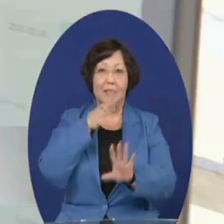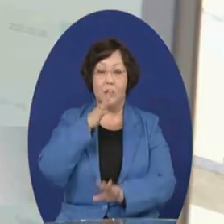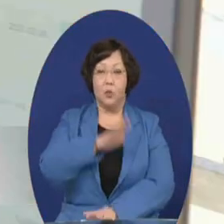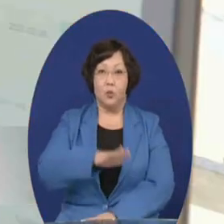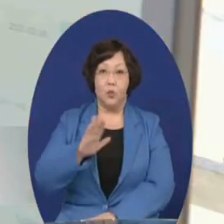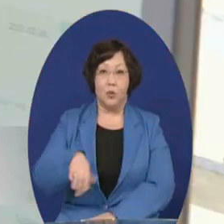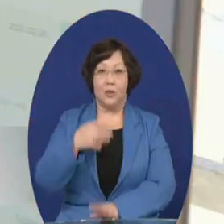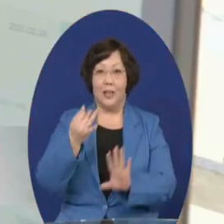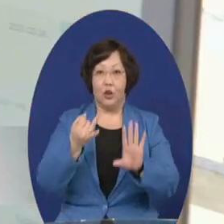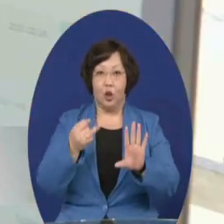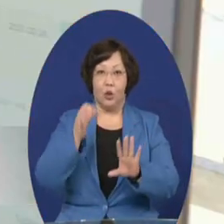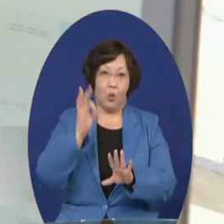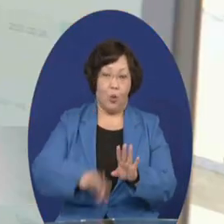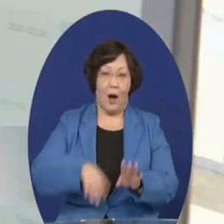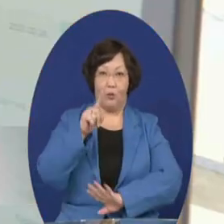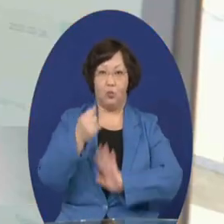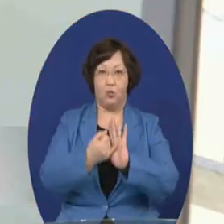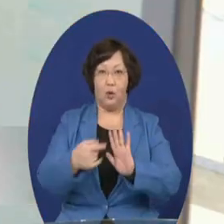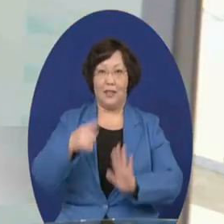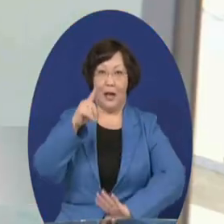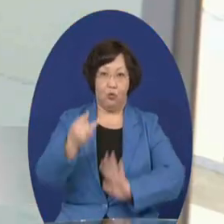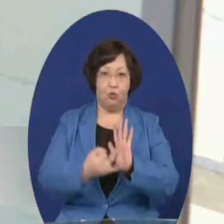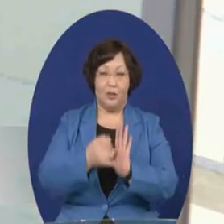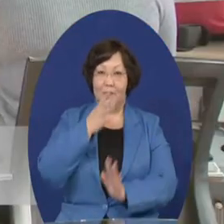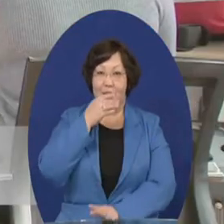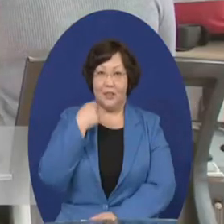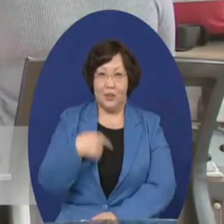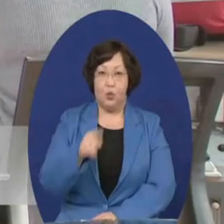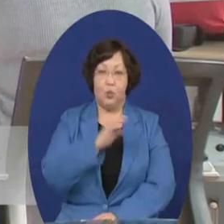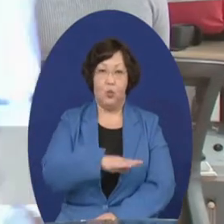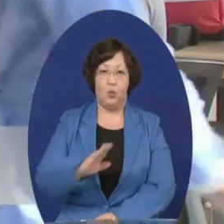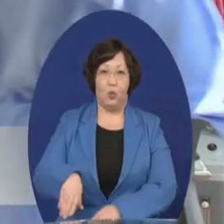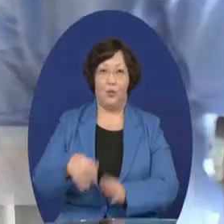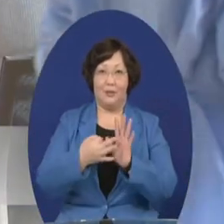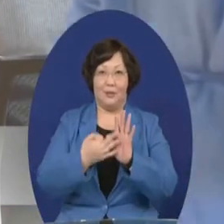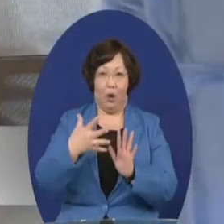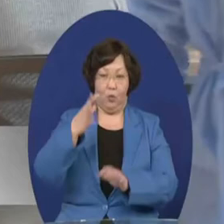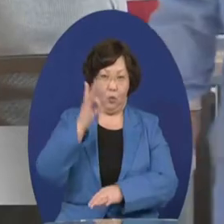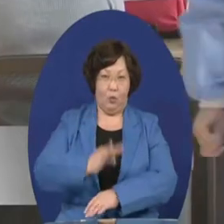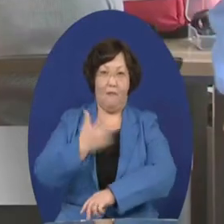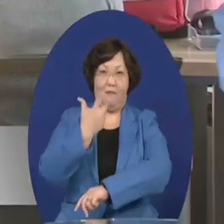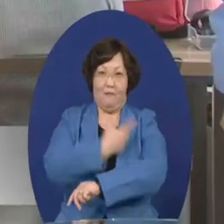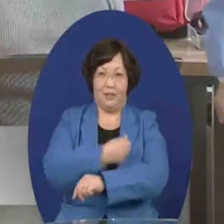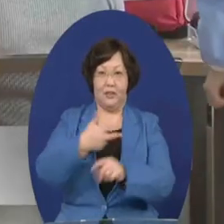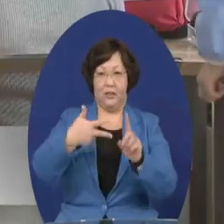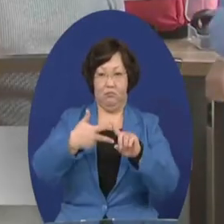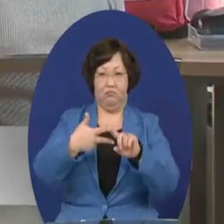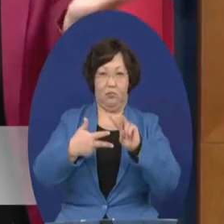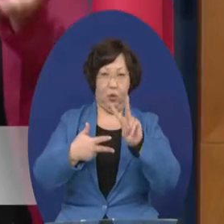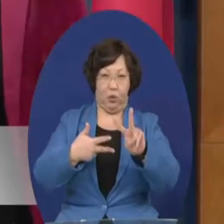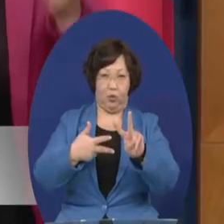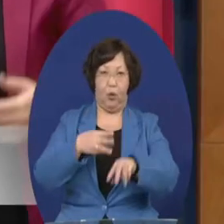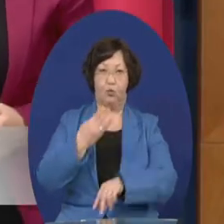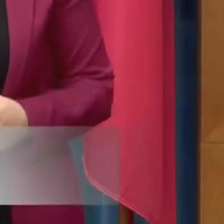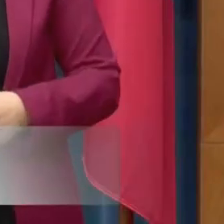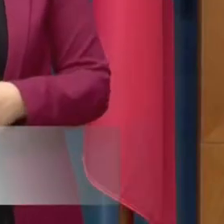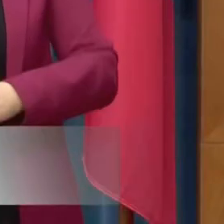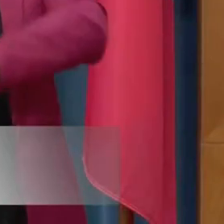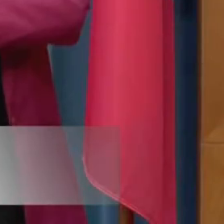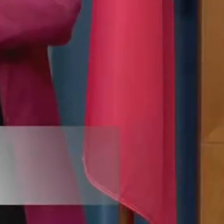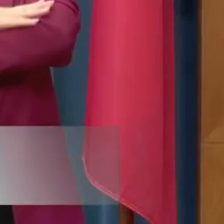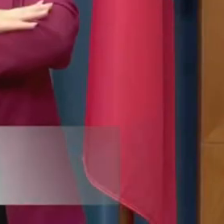хүүхдүүдийн 77%, 16-17 насны хүүхдүүдийн 85% нь вакциныхаа 2 тунд хамрагдсан байна. Хэрв